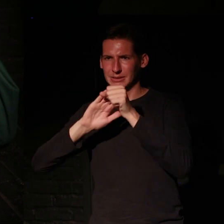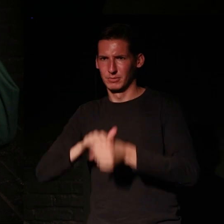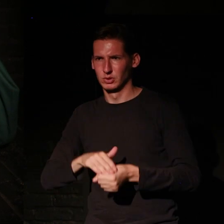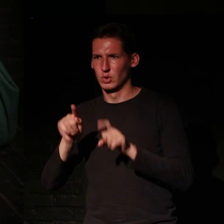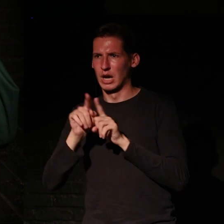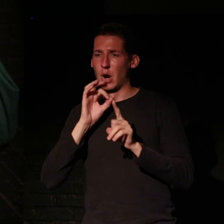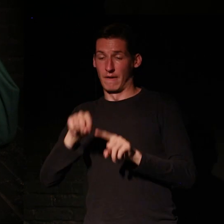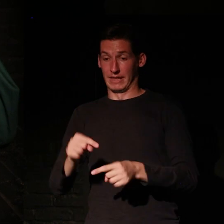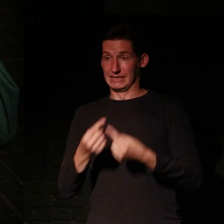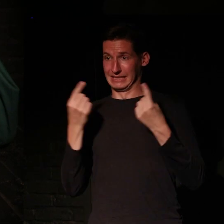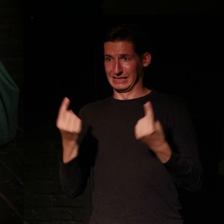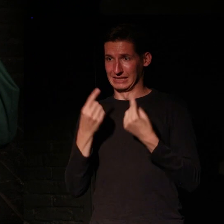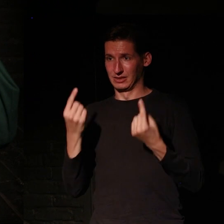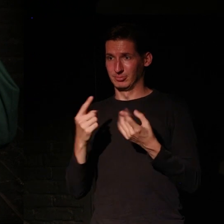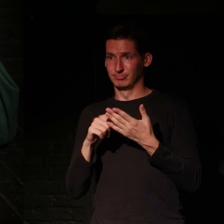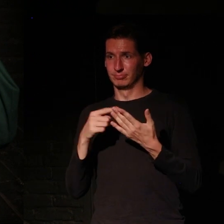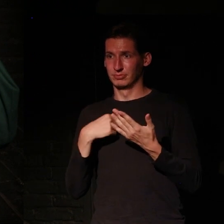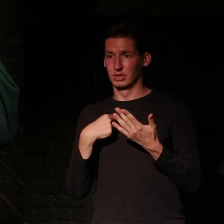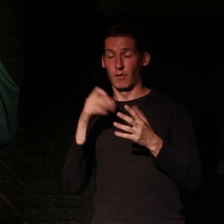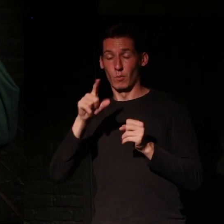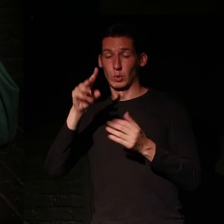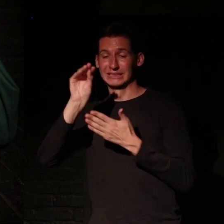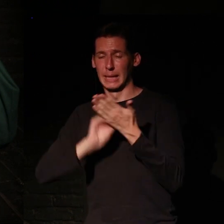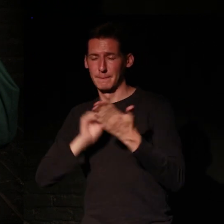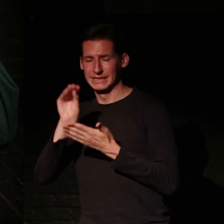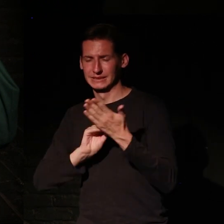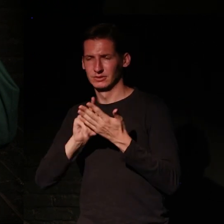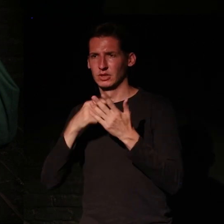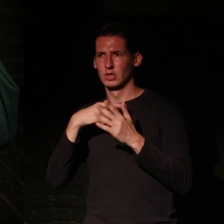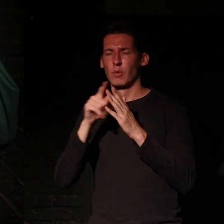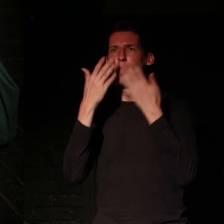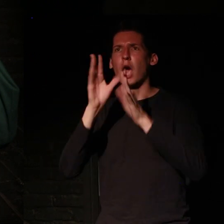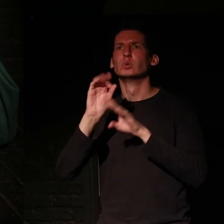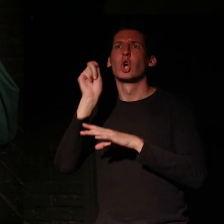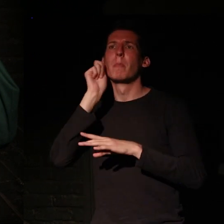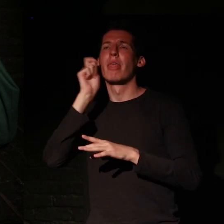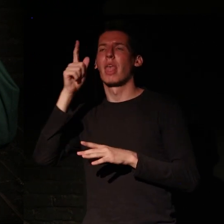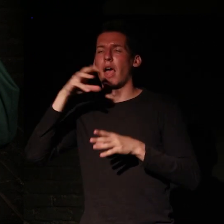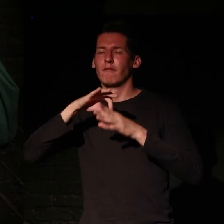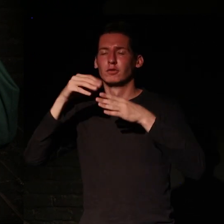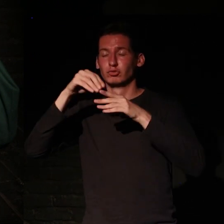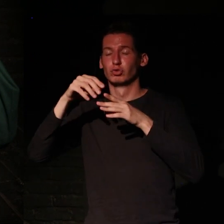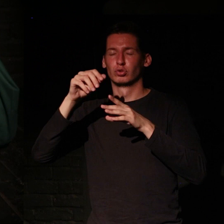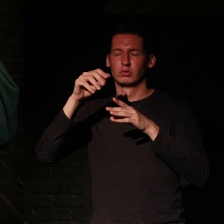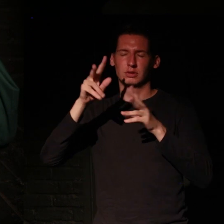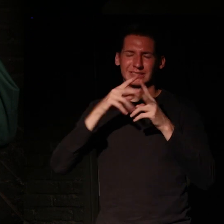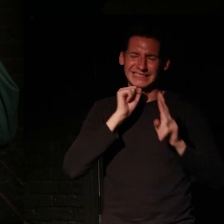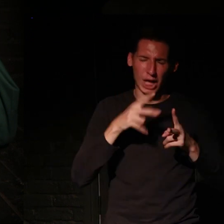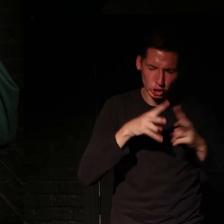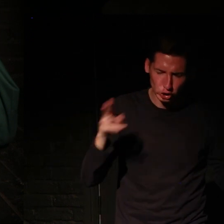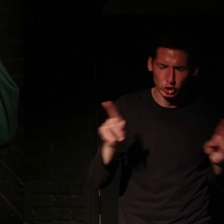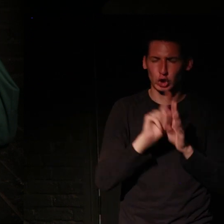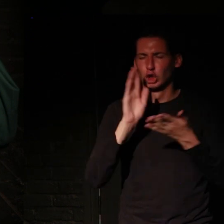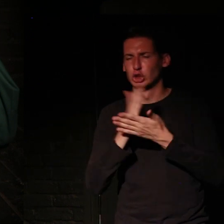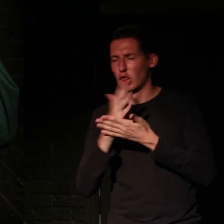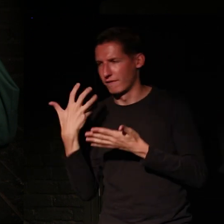w tym przypadku. I na tym zresztą zapisie cała rola kobiety w starożytności, w średniowieczu i to